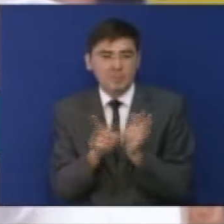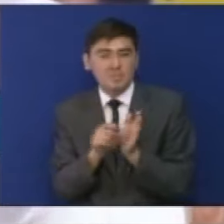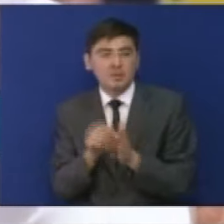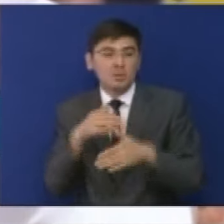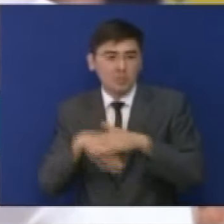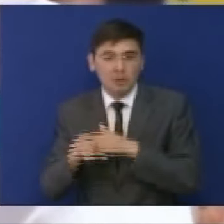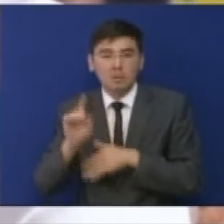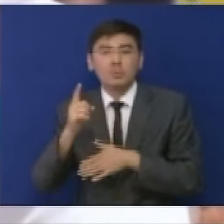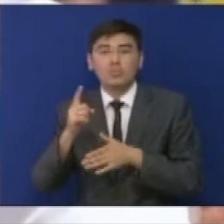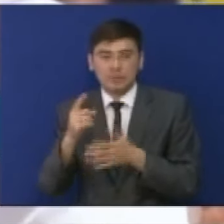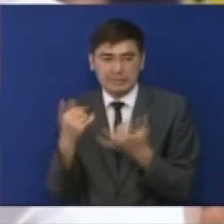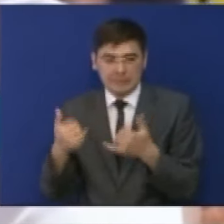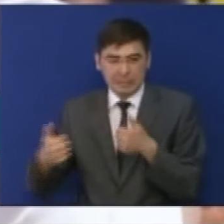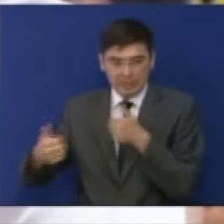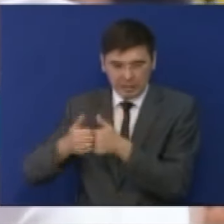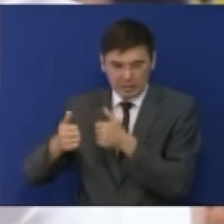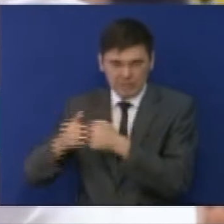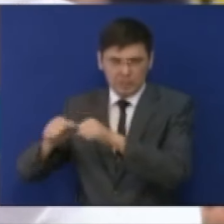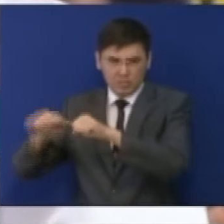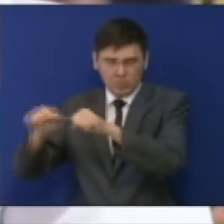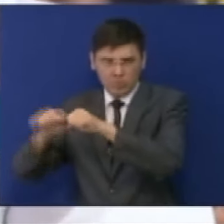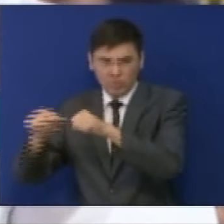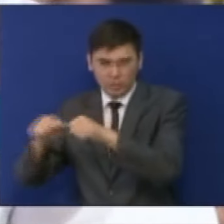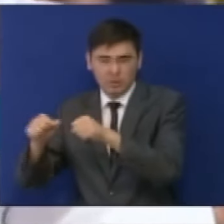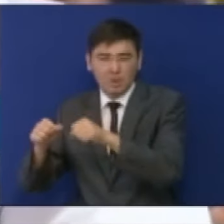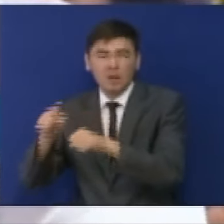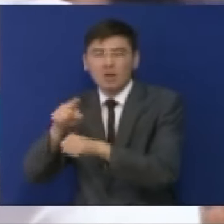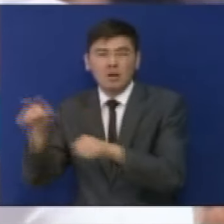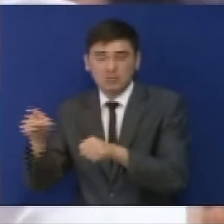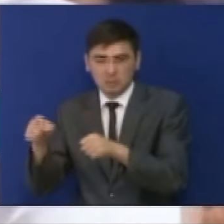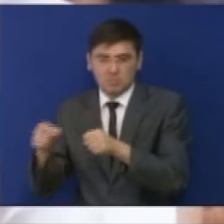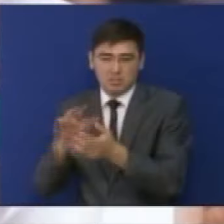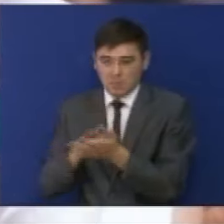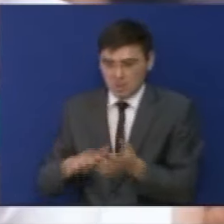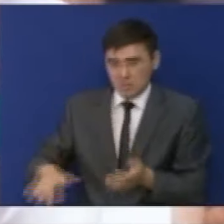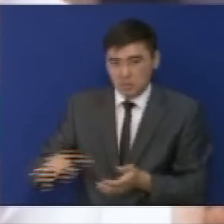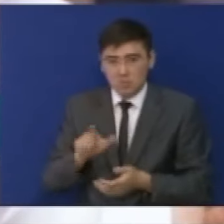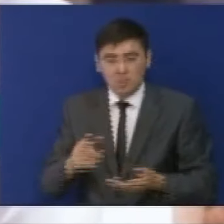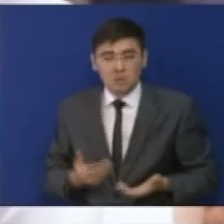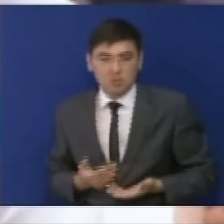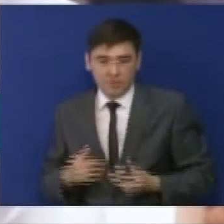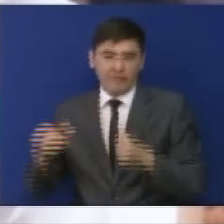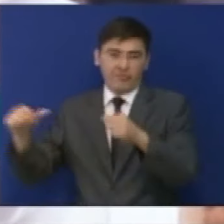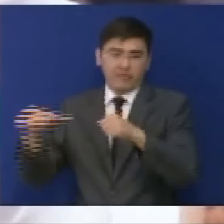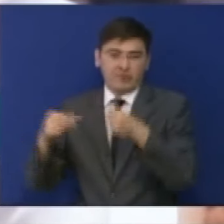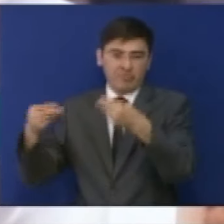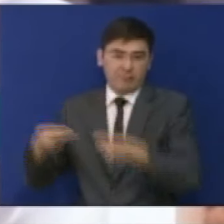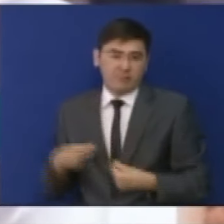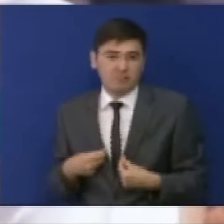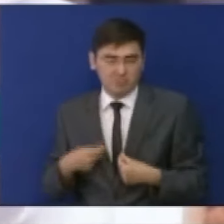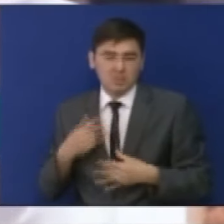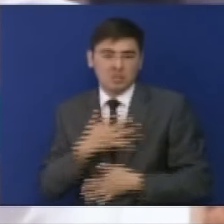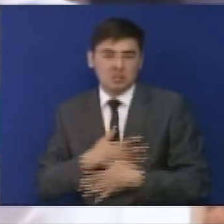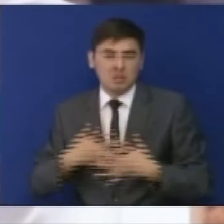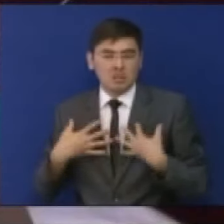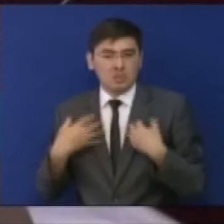влиянием радиации Симбалатинского ядерного полигона на организм людей, проживающих в данном регионе, если есть возможность вот